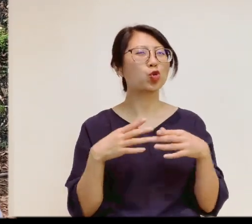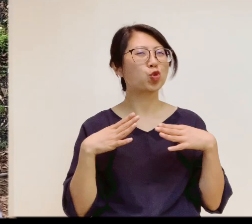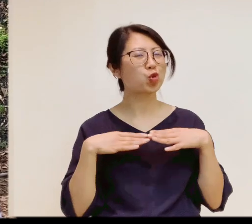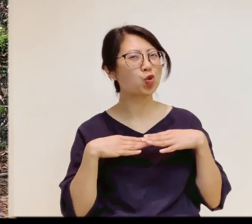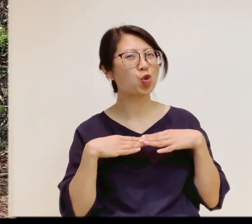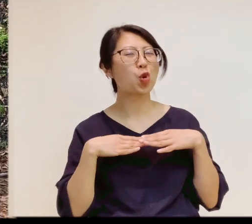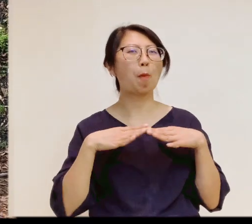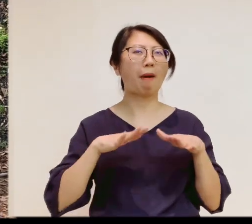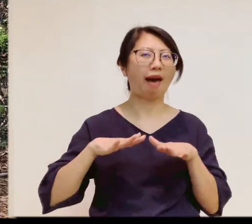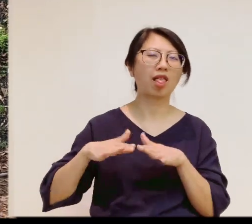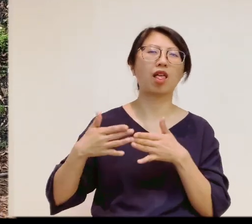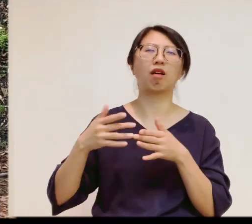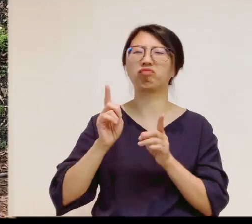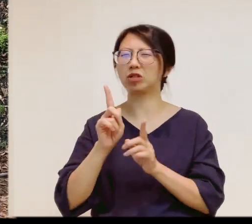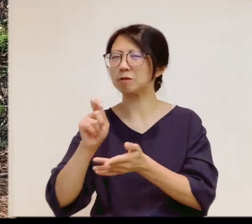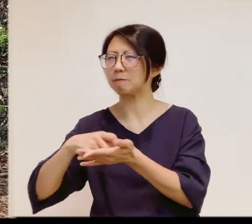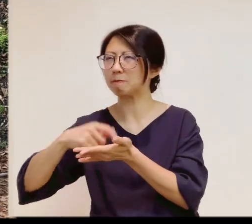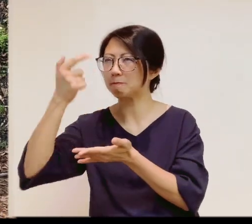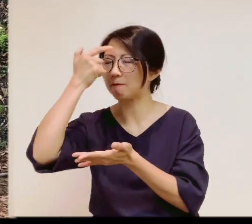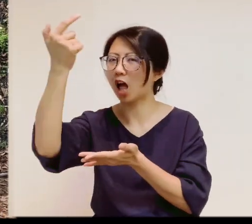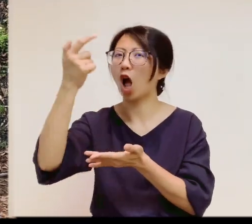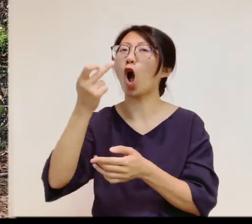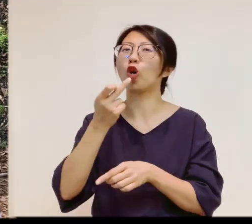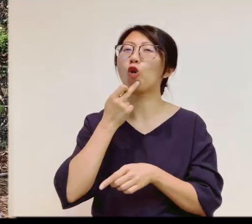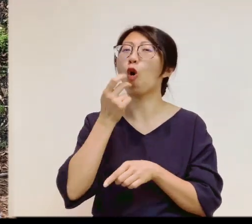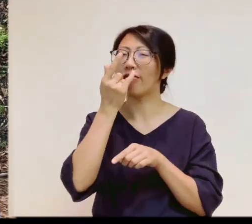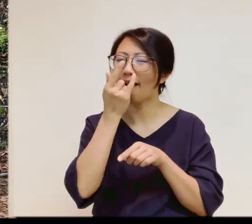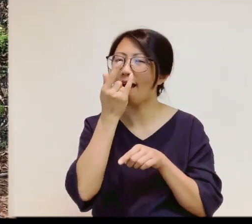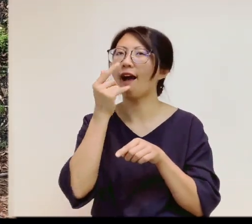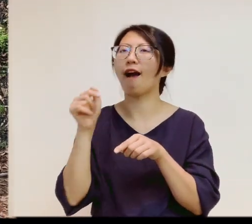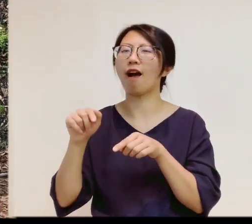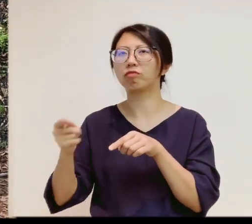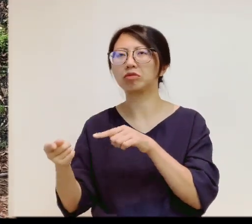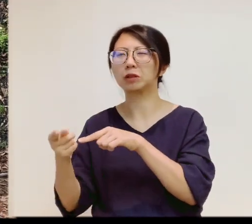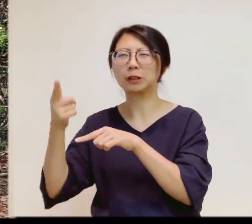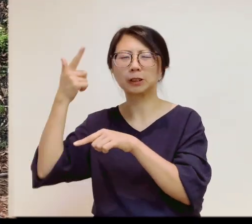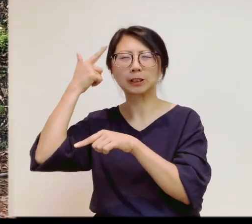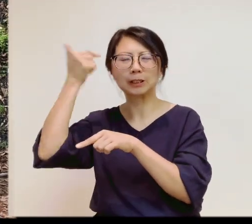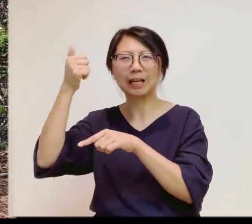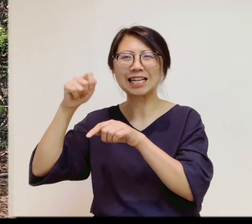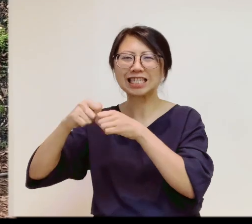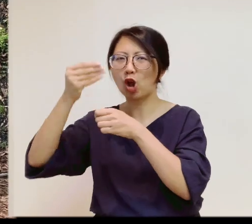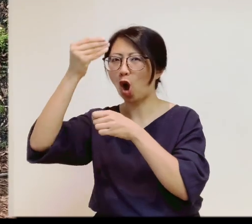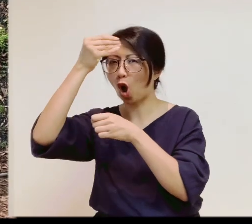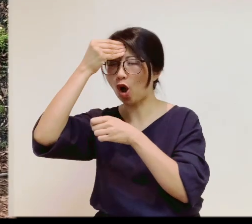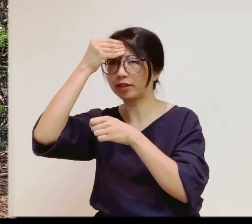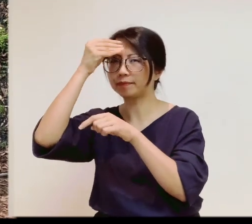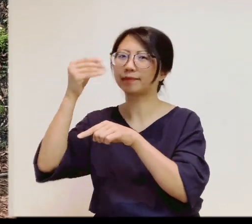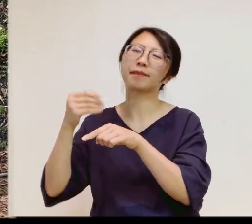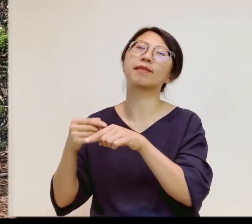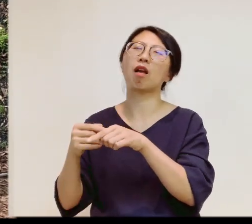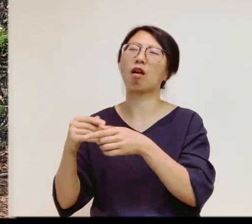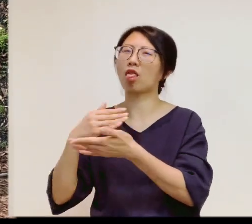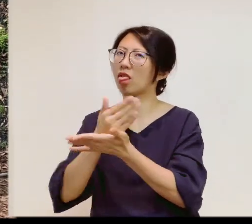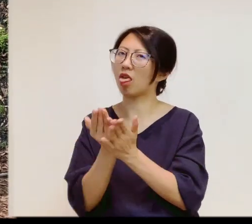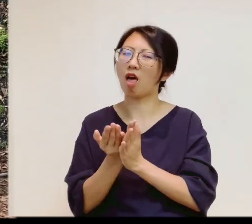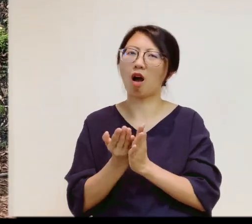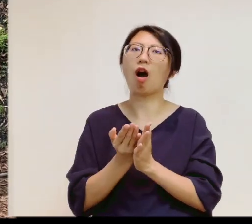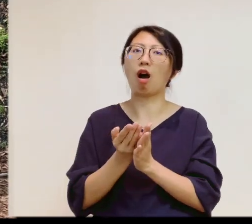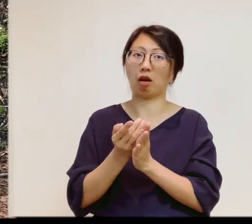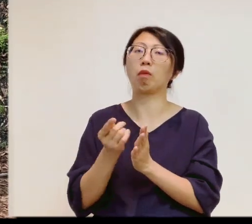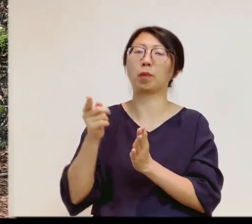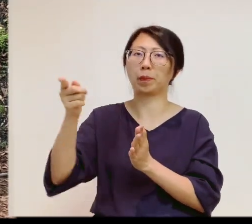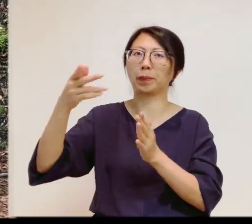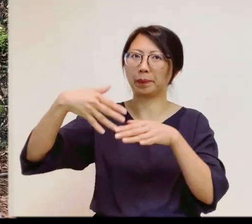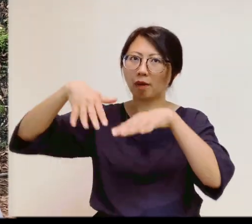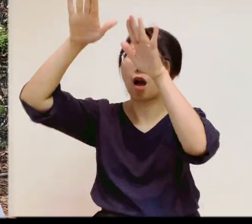克，譬如好像说这个舒曼，又或者好像我们看到的作家歌德，以至